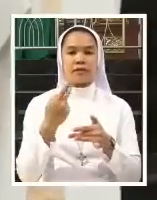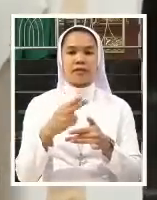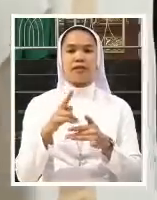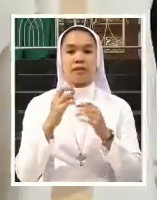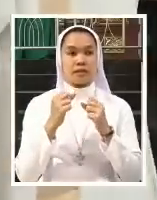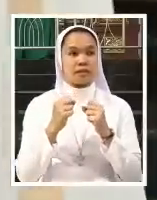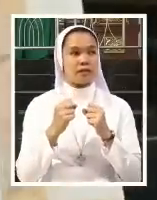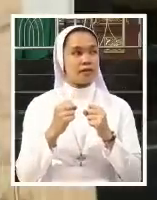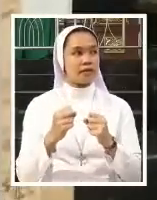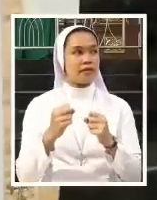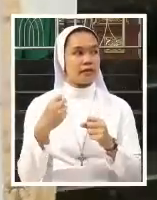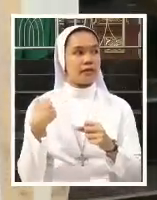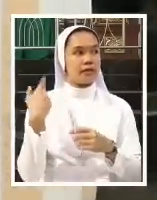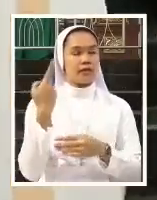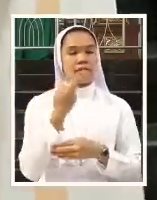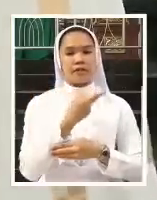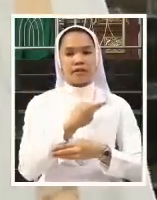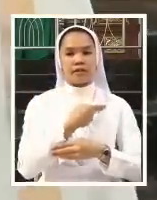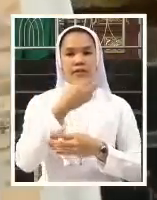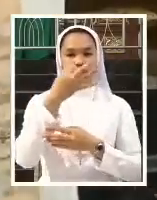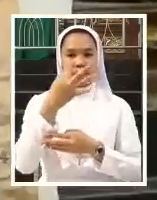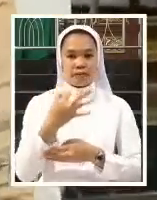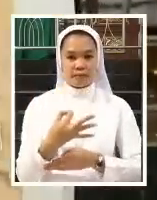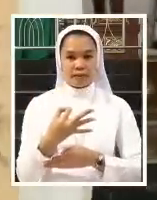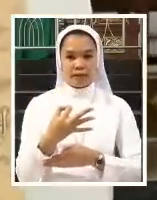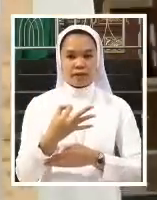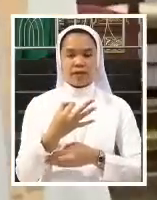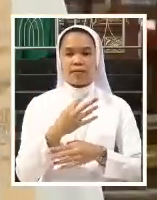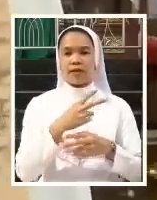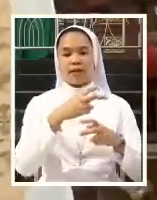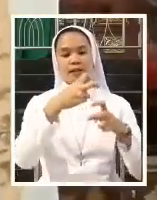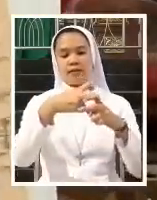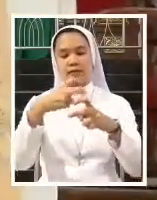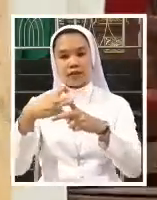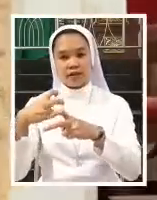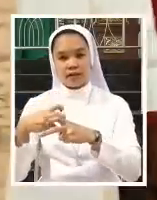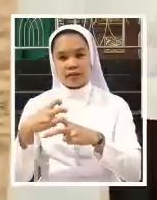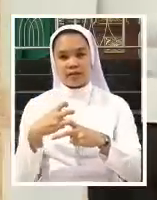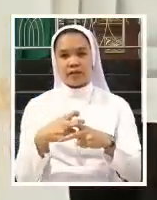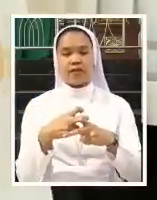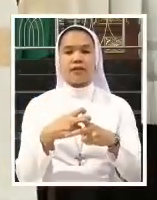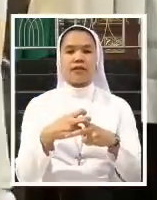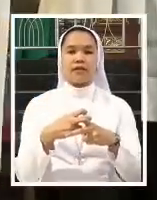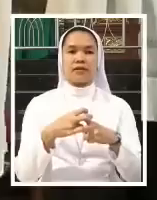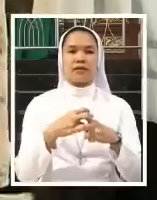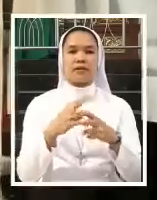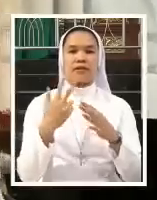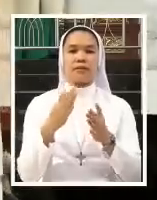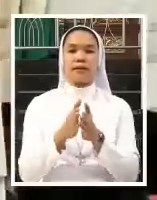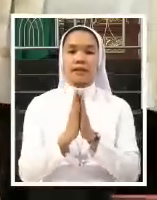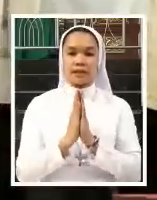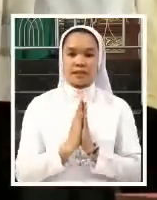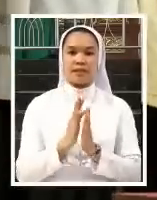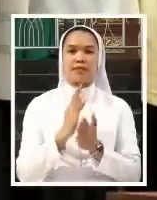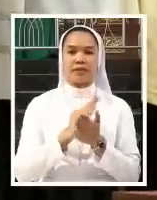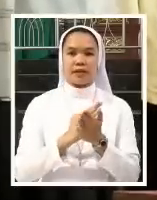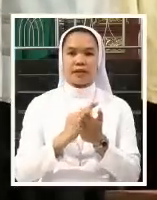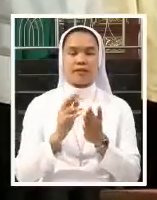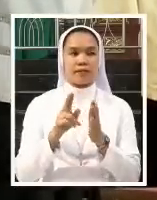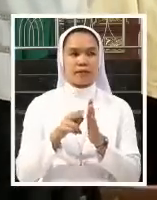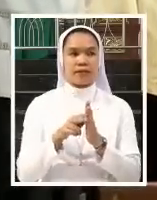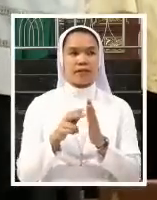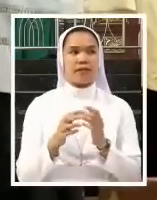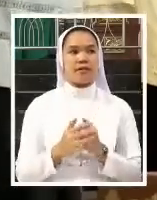kusog, tanganing atubangon ang kasakitan, asin magkamitin kapatawaran sa